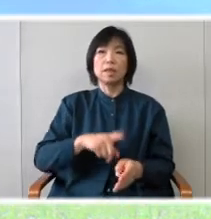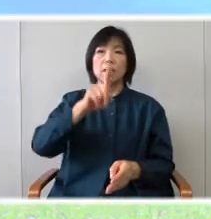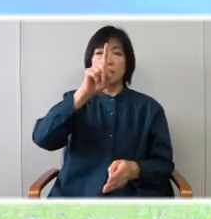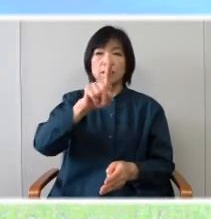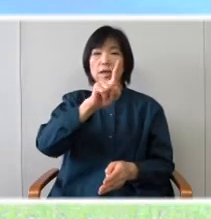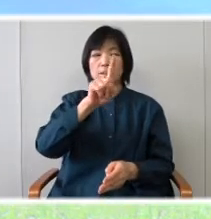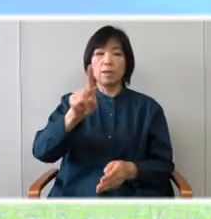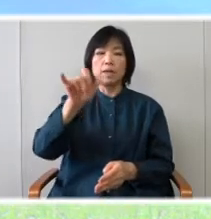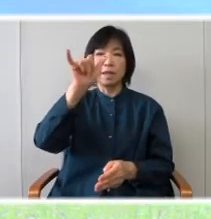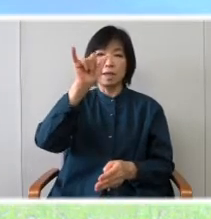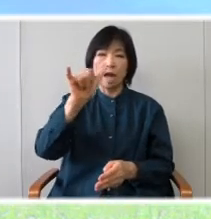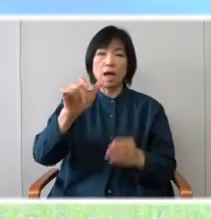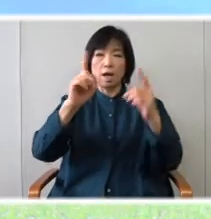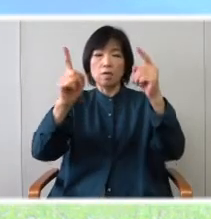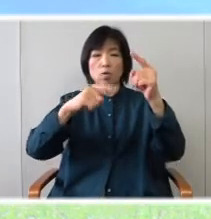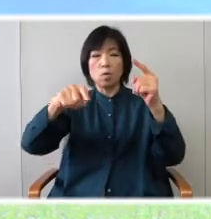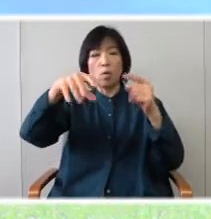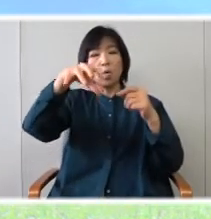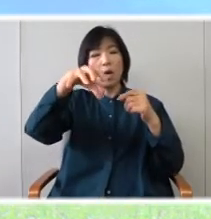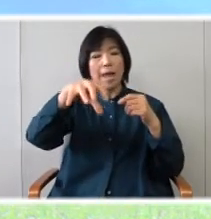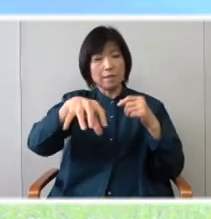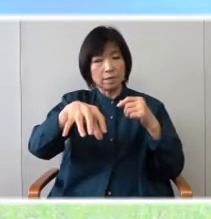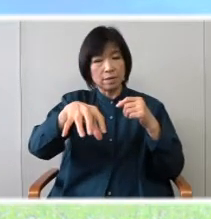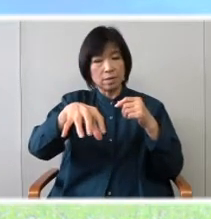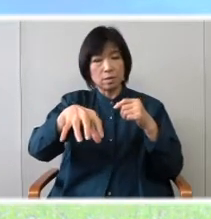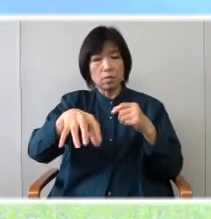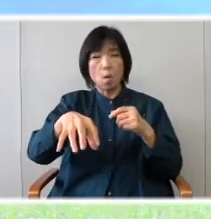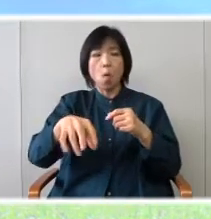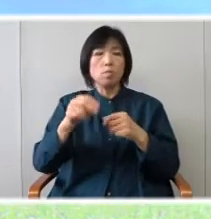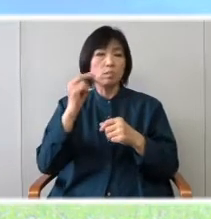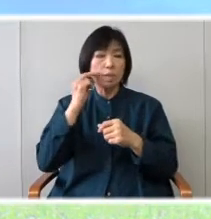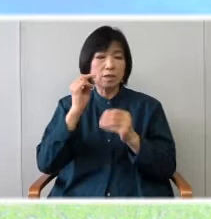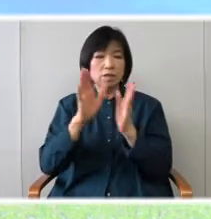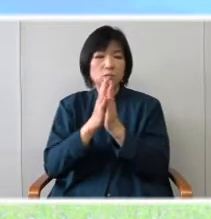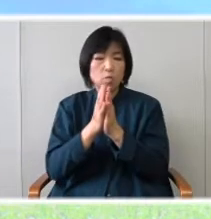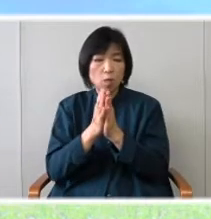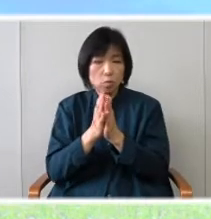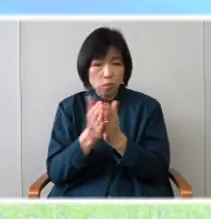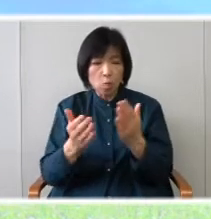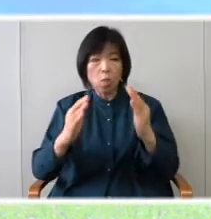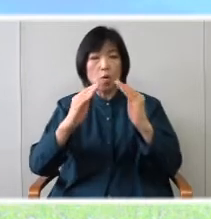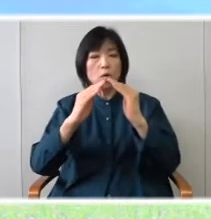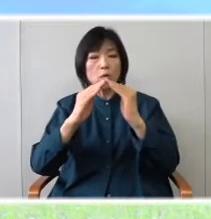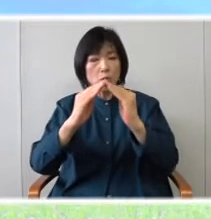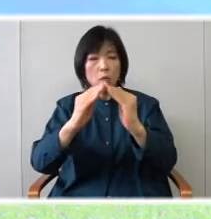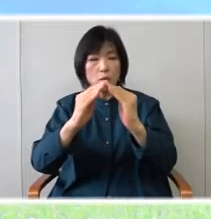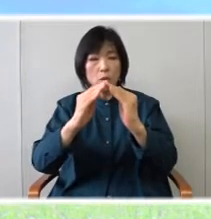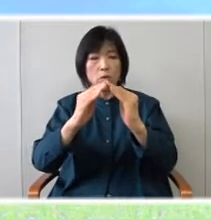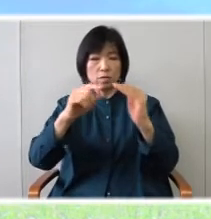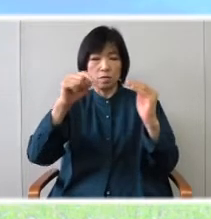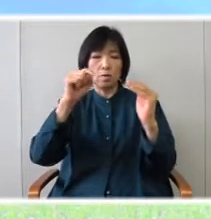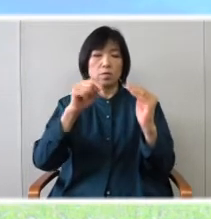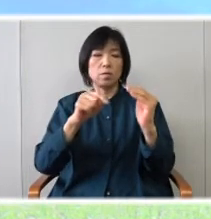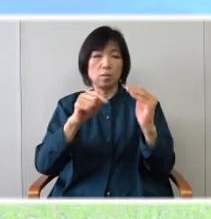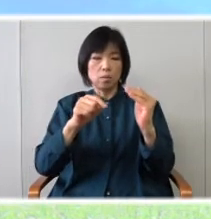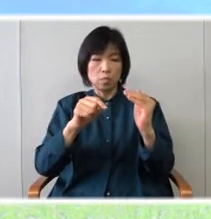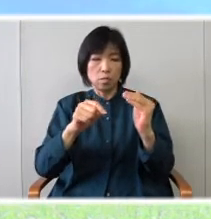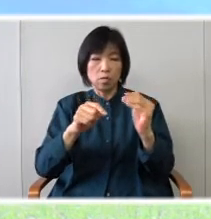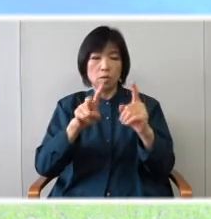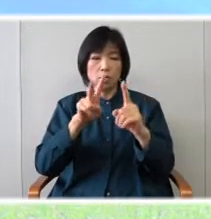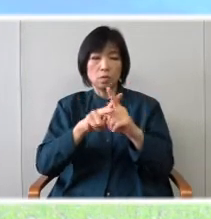中の松本楼、この松本楼の今の小坂、社